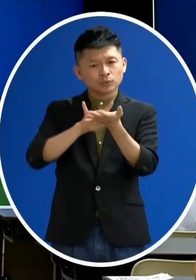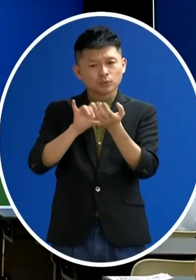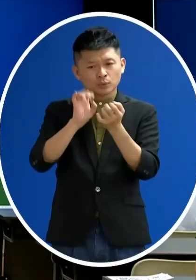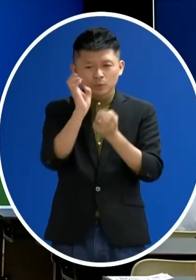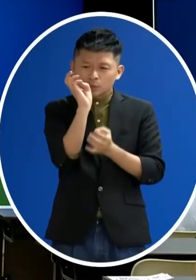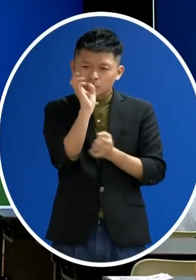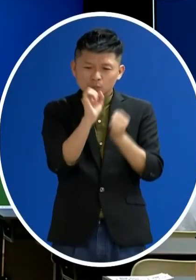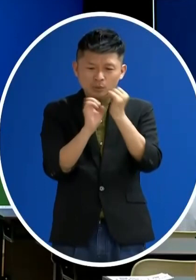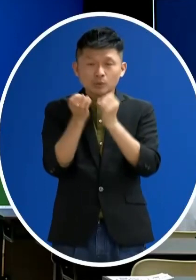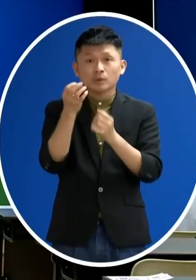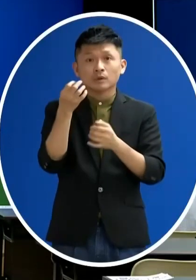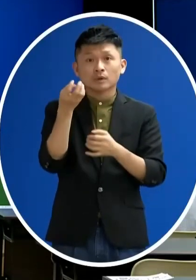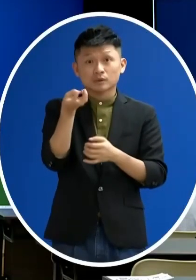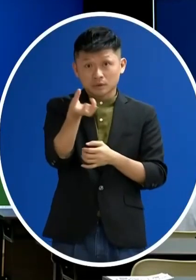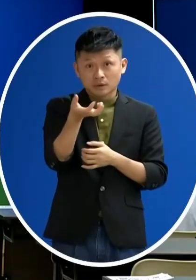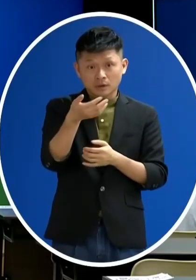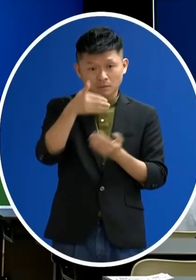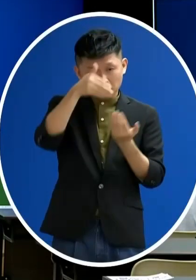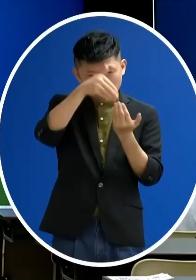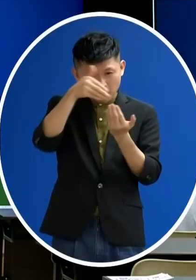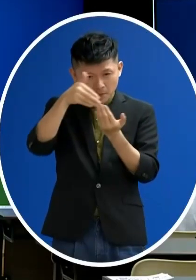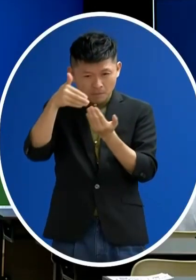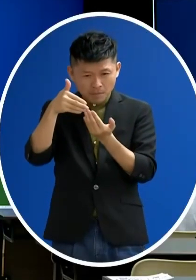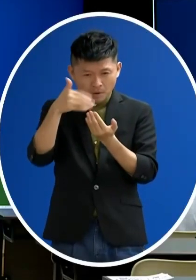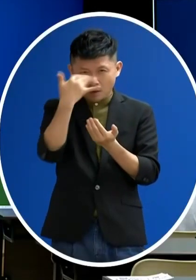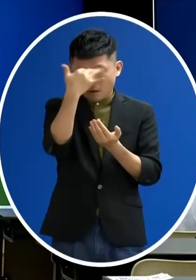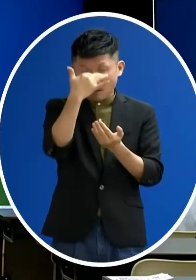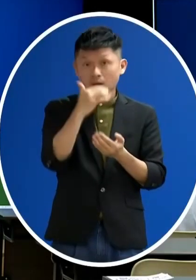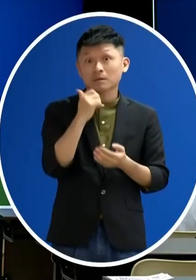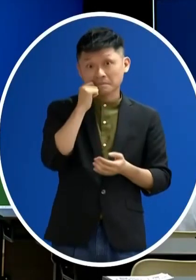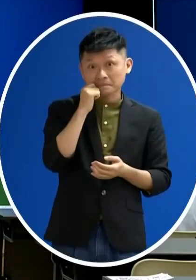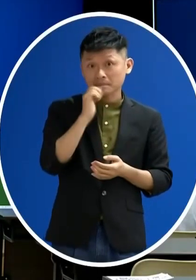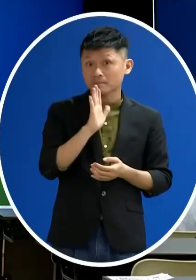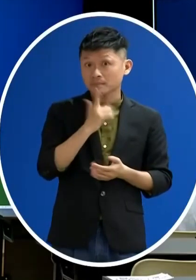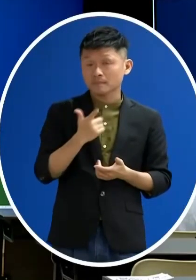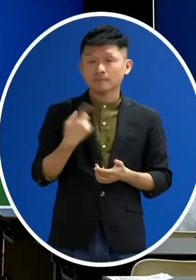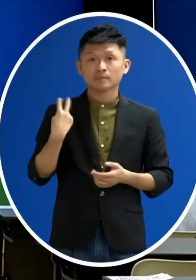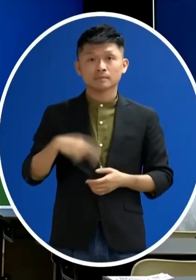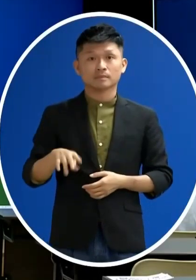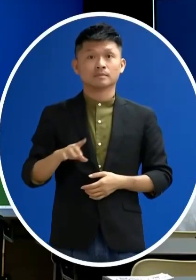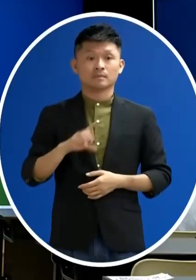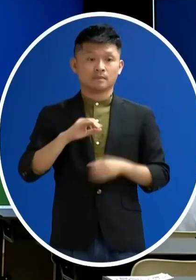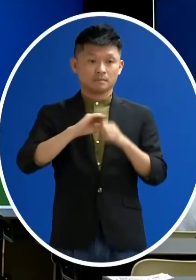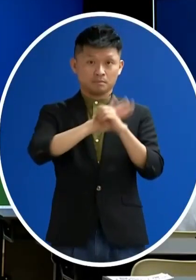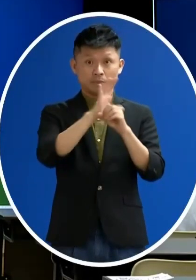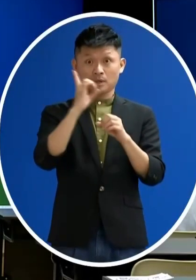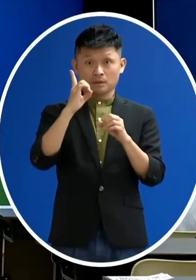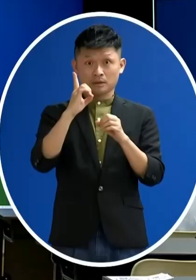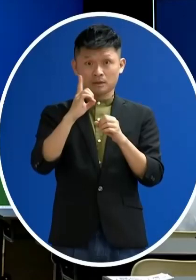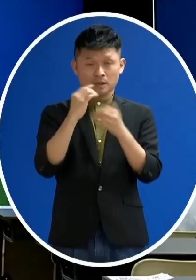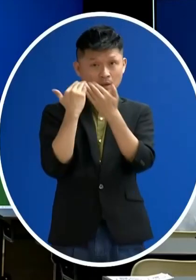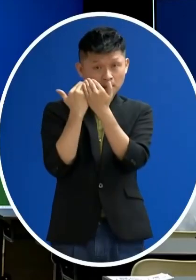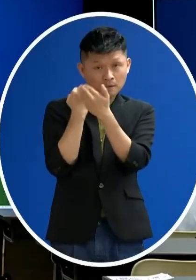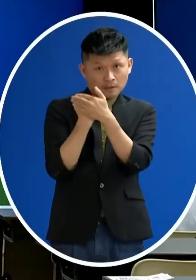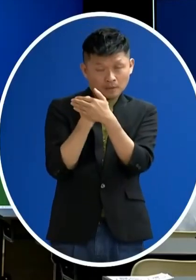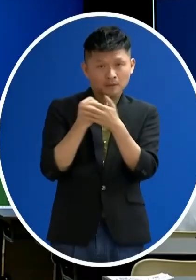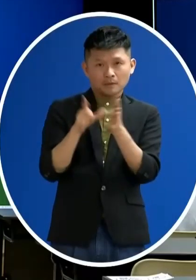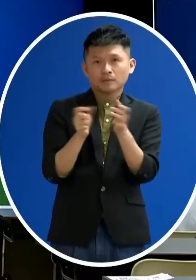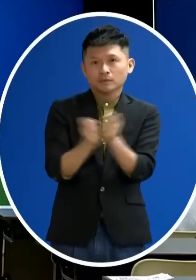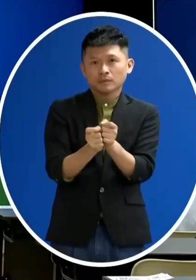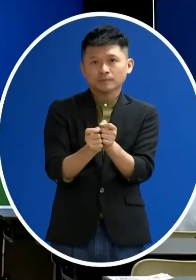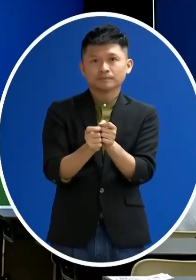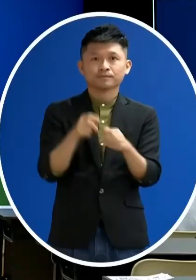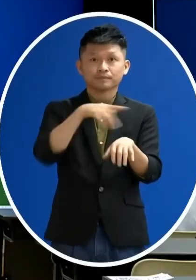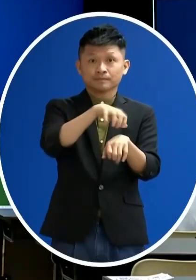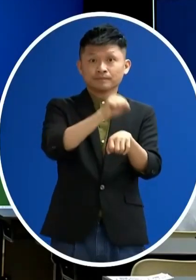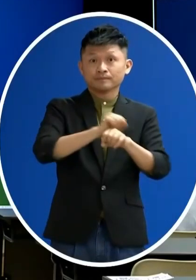定序上相对困难嘛？然后再来问到是这个 Delta 变异株的潜伏期短，新加坡是在十号的时候宣布密切